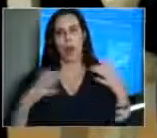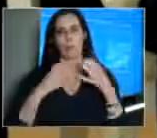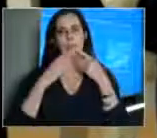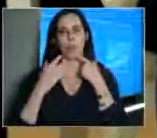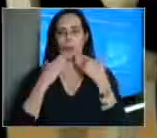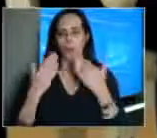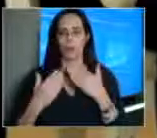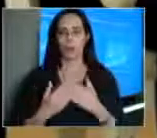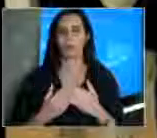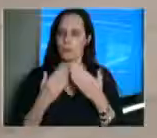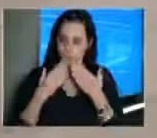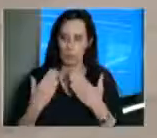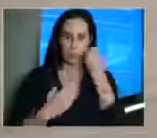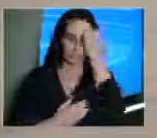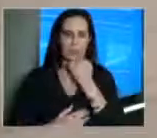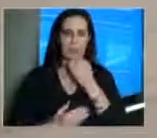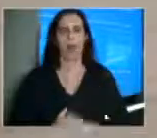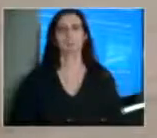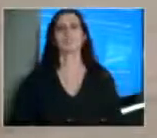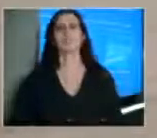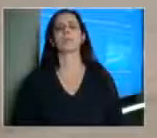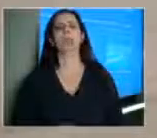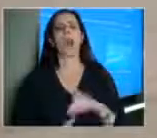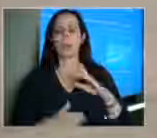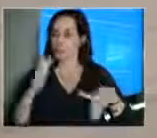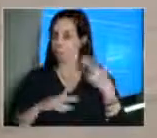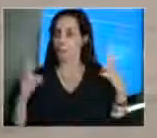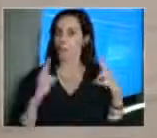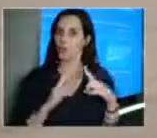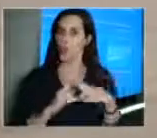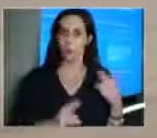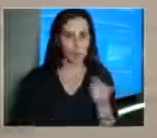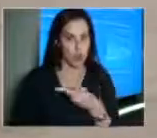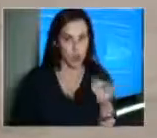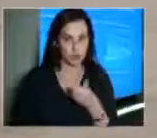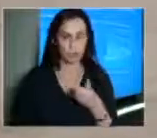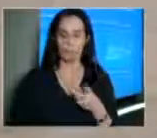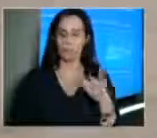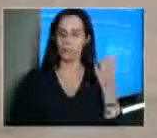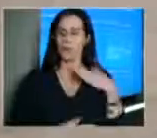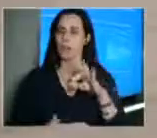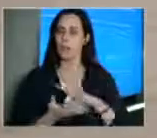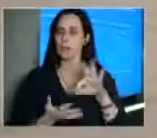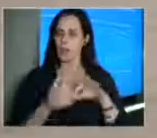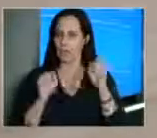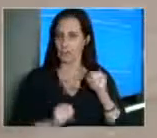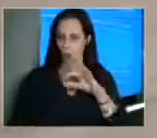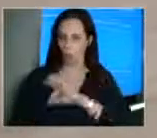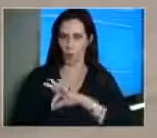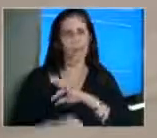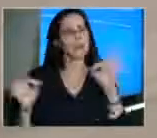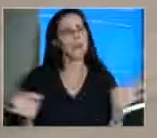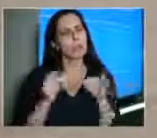תודה לך. ספסיבו. כן, אז לאחר הפגישה בין השניים נערך במשרד ההגנה הרוסי